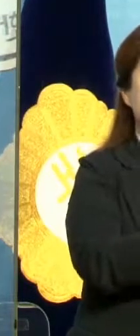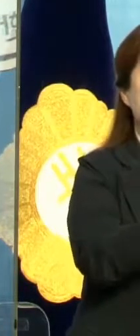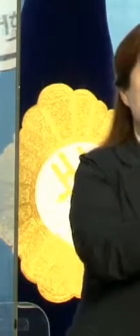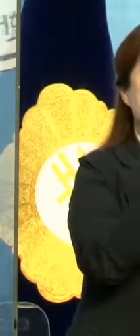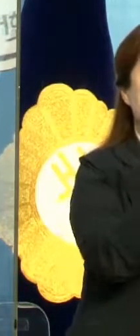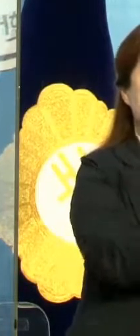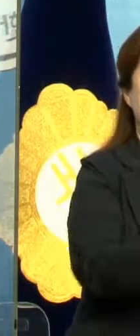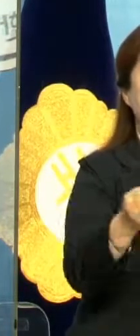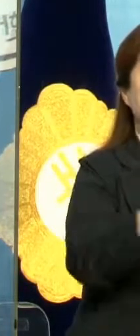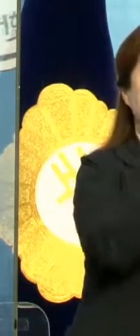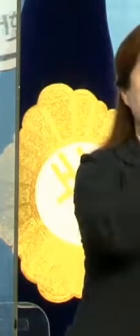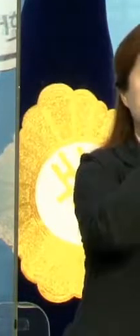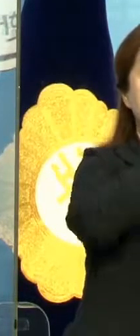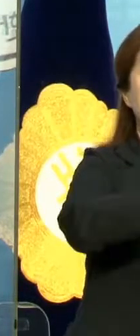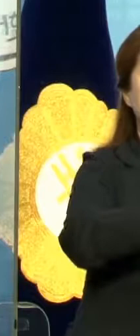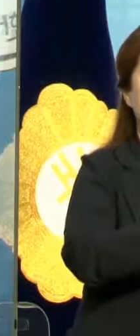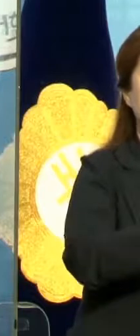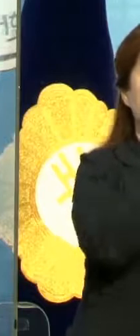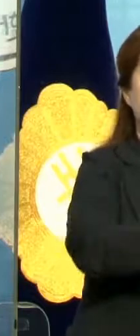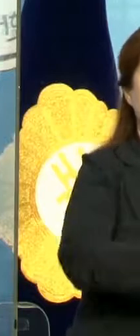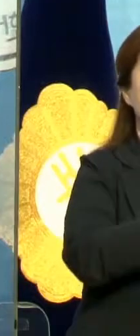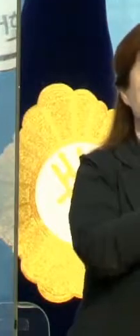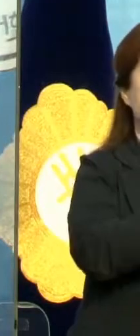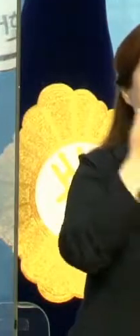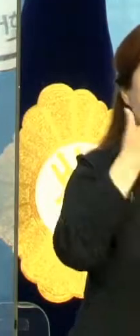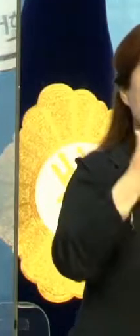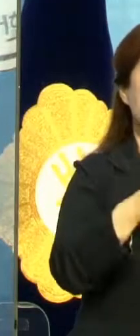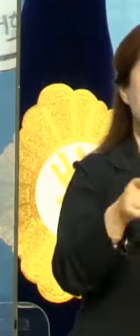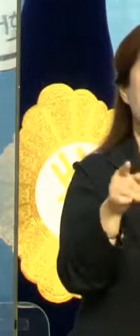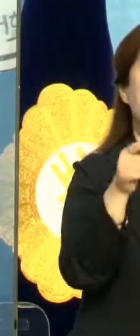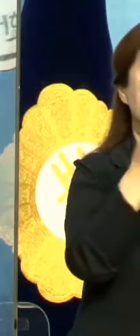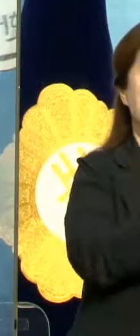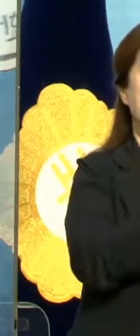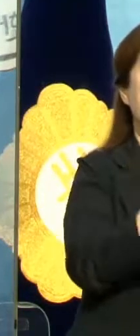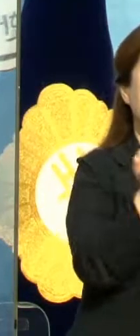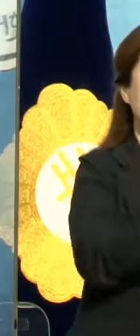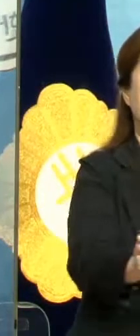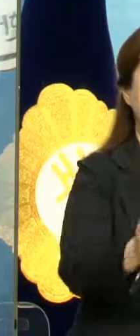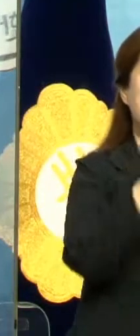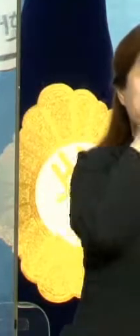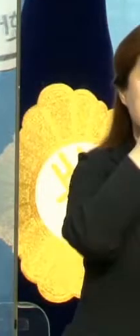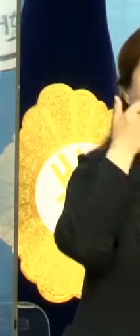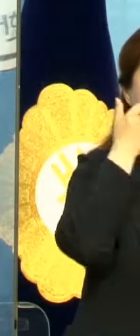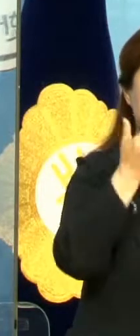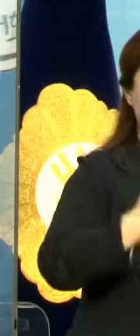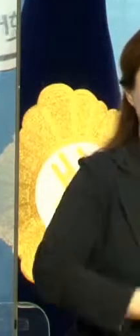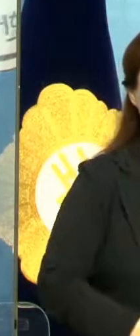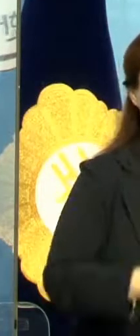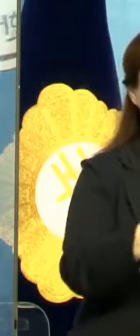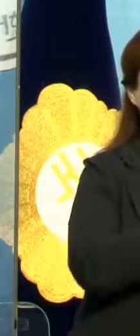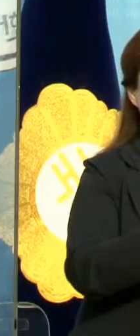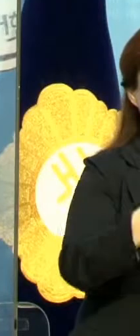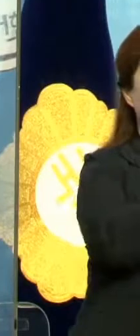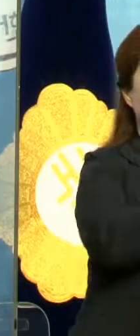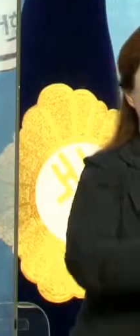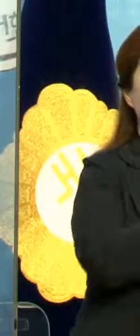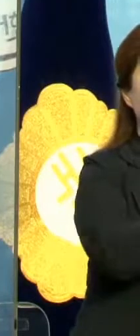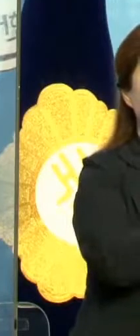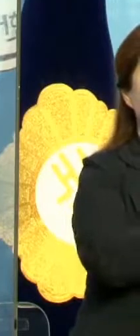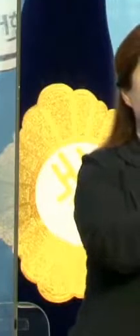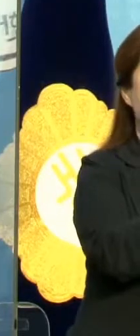윤창현 에어는 이애 충돌의 소지가 현재 하다고 하겠습니다 따라서 본 의원들은 윤 창 1 위원이 이해 충돌이 소지가